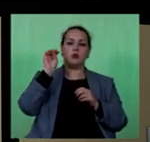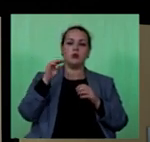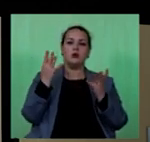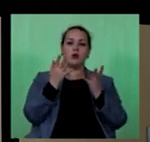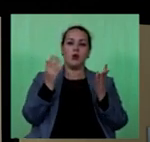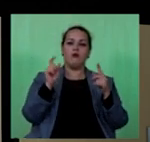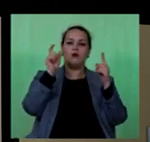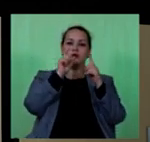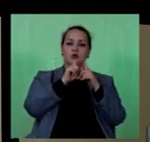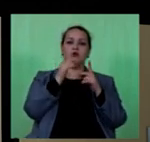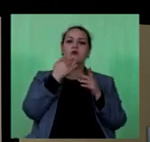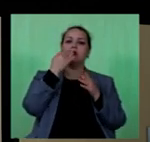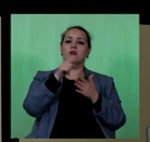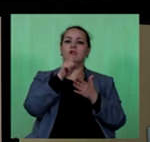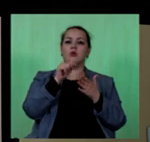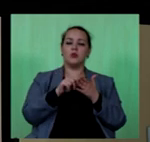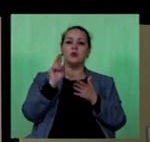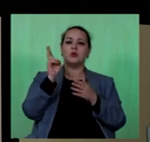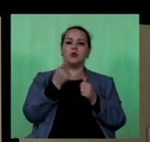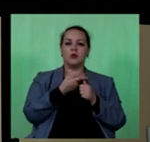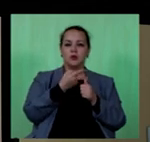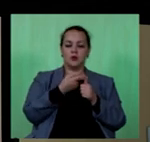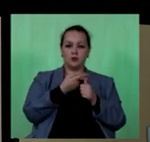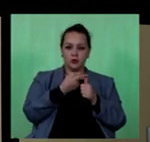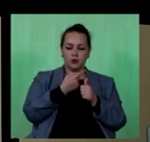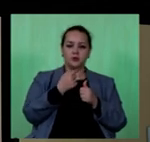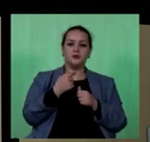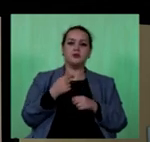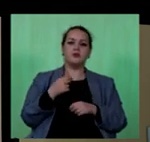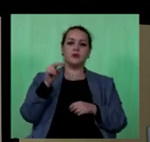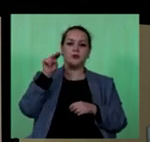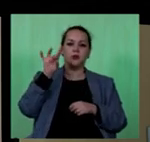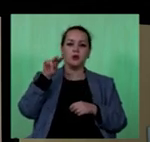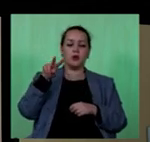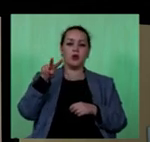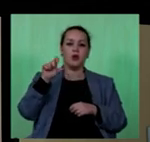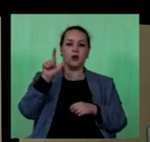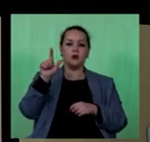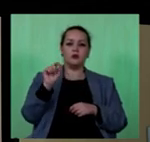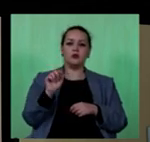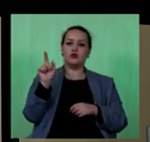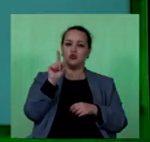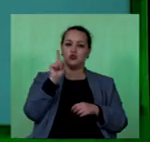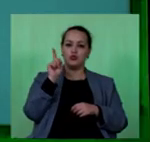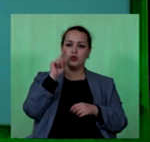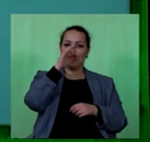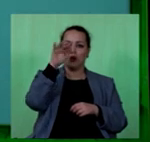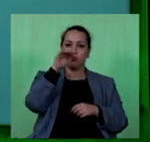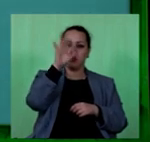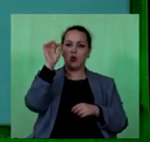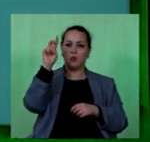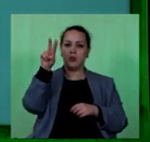зададим вопрос к имени прилагательному конечно же от существительного облака что облака это имя